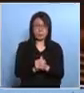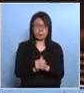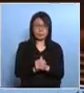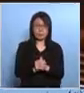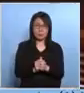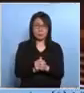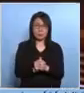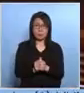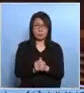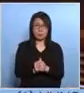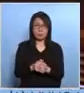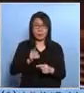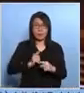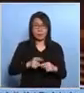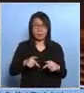冇真心